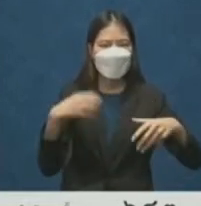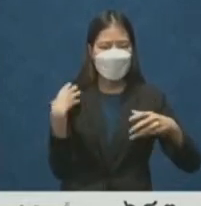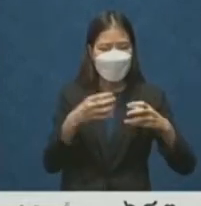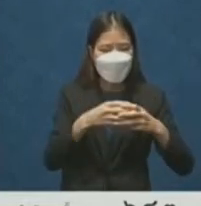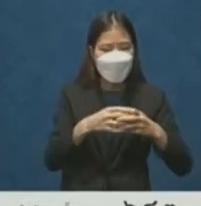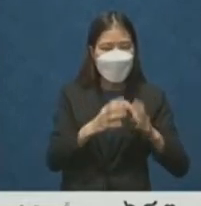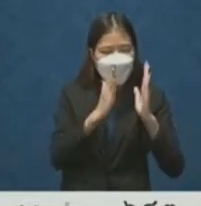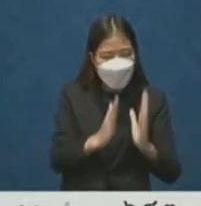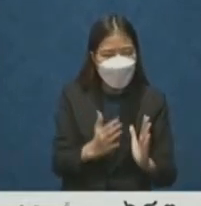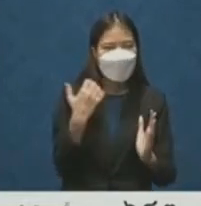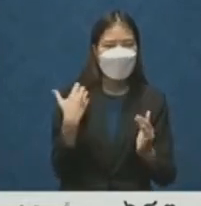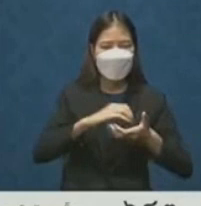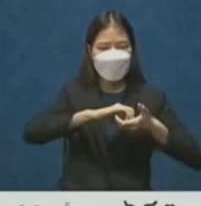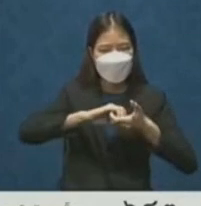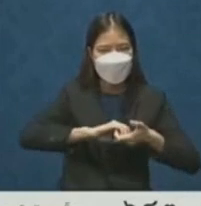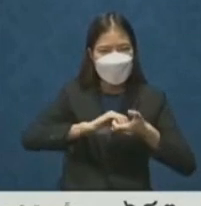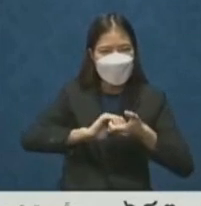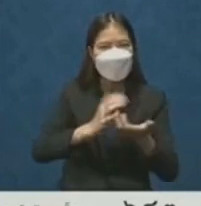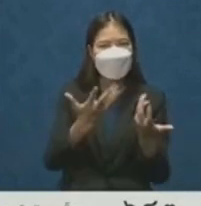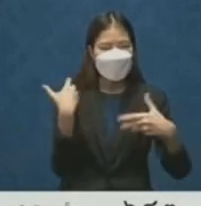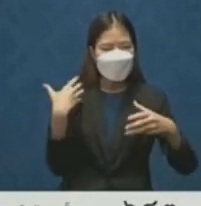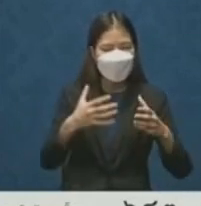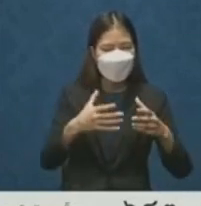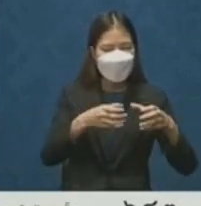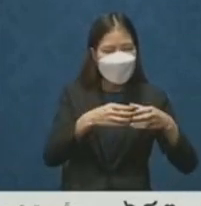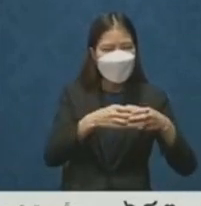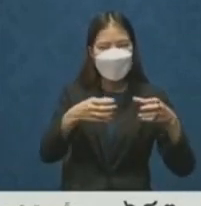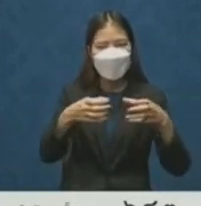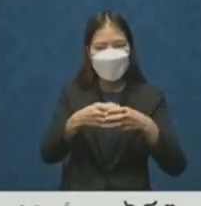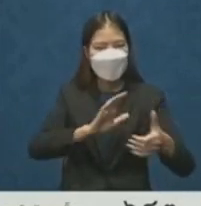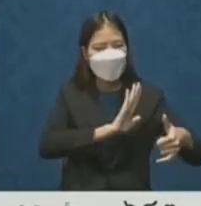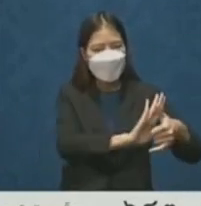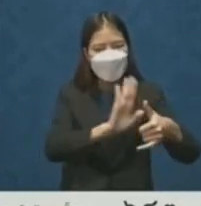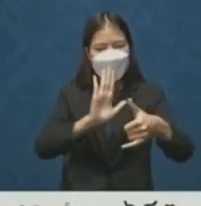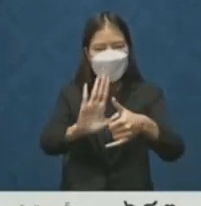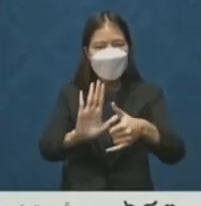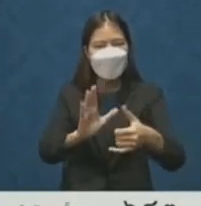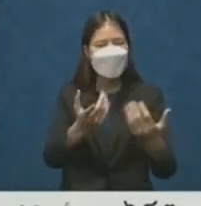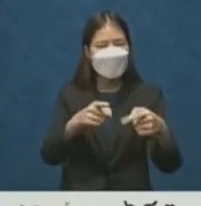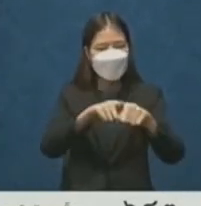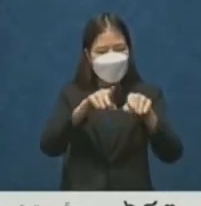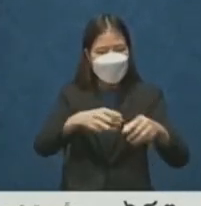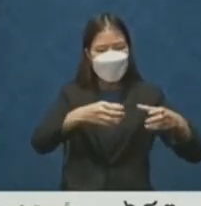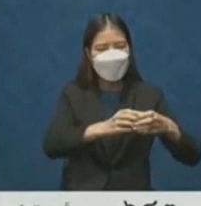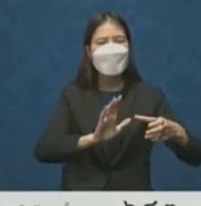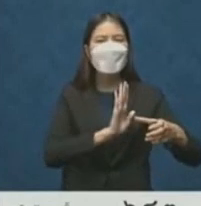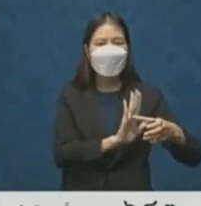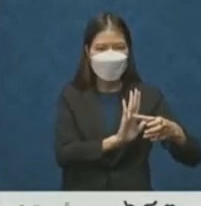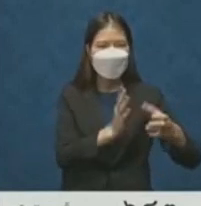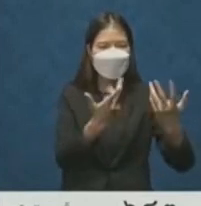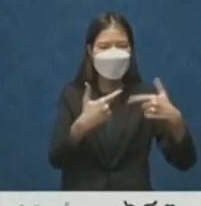ที่มีความสัมพันธ์ต่อเนื่องกันเป็นสมาคมของคนกลุ่มใดกลุ่มหนึ่ง หรือเป็นการพบปะสังสรร